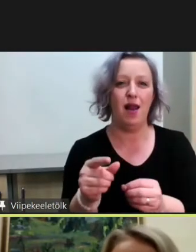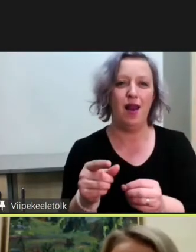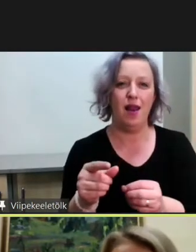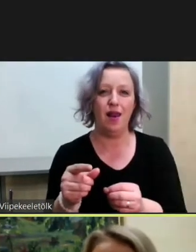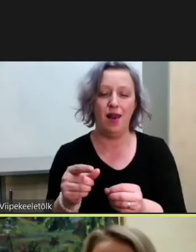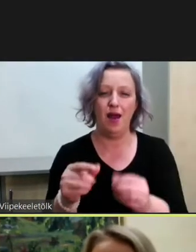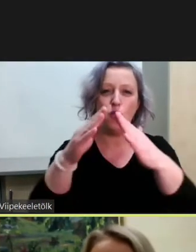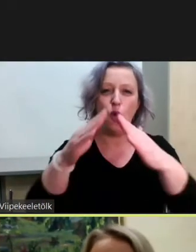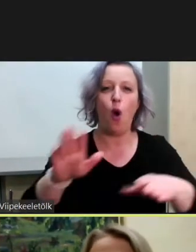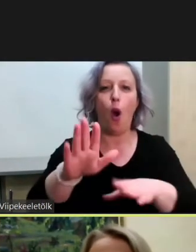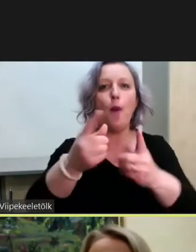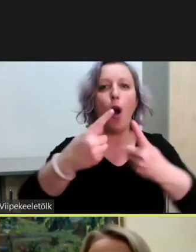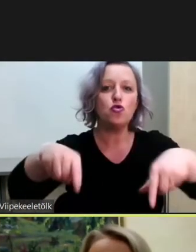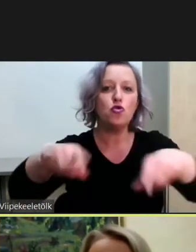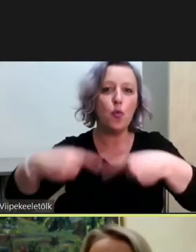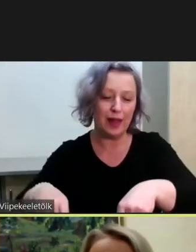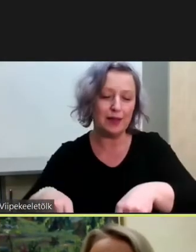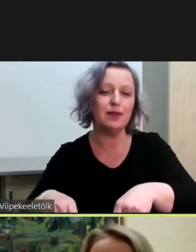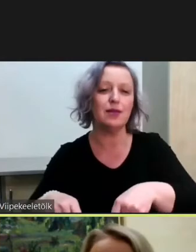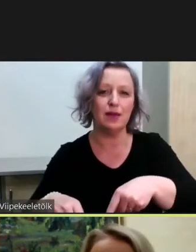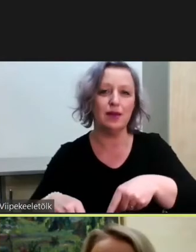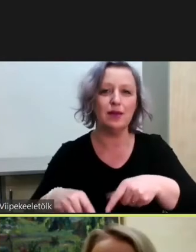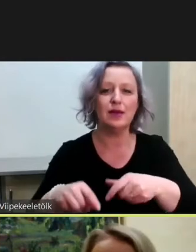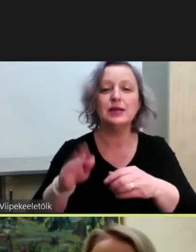on ligipääsetavad